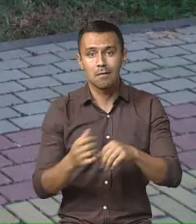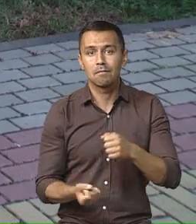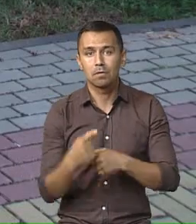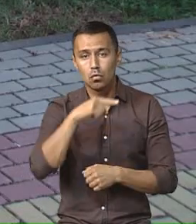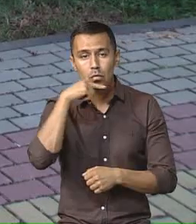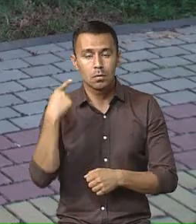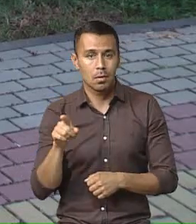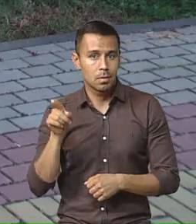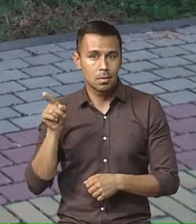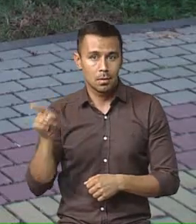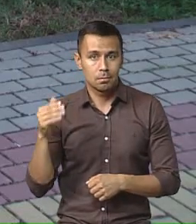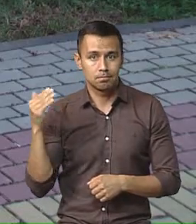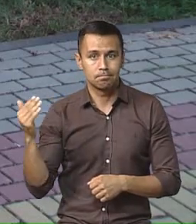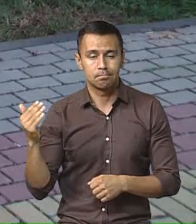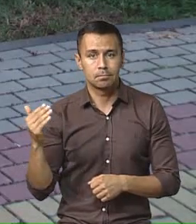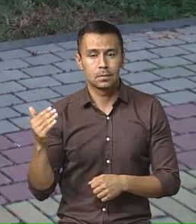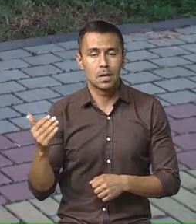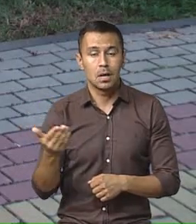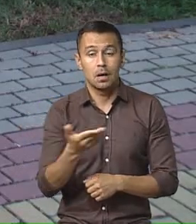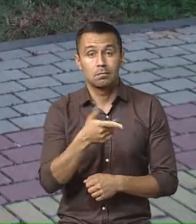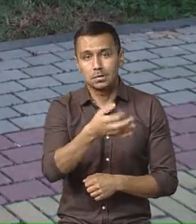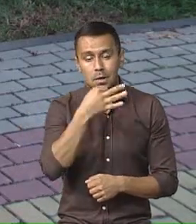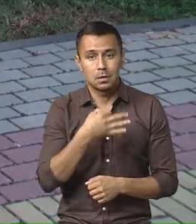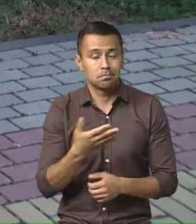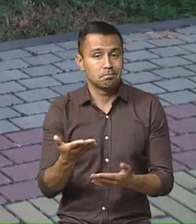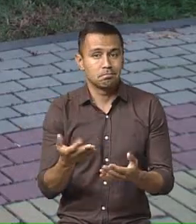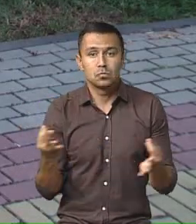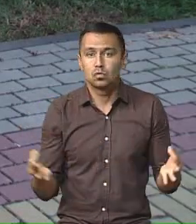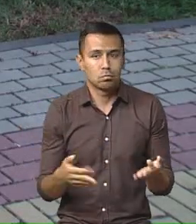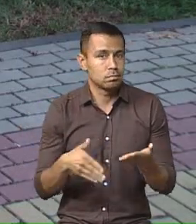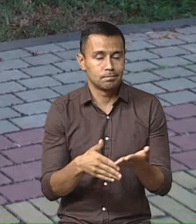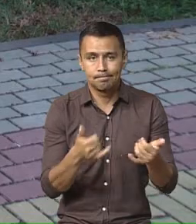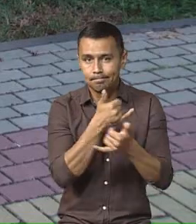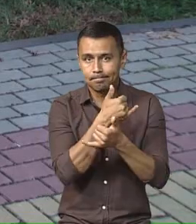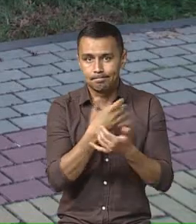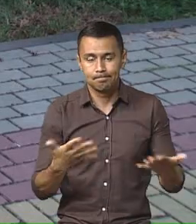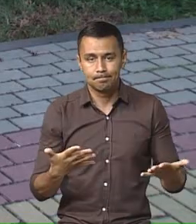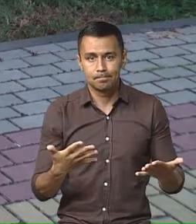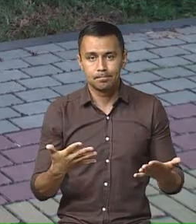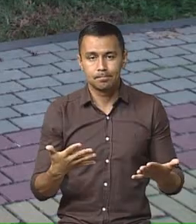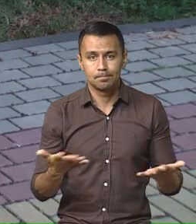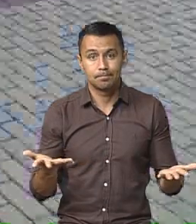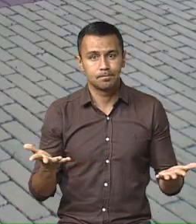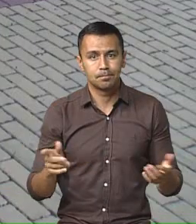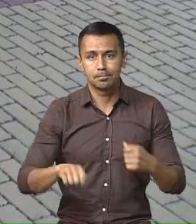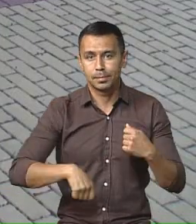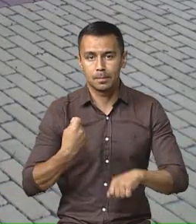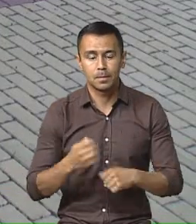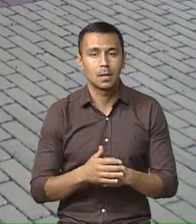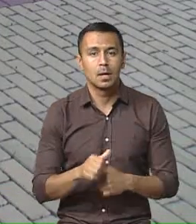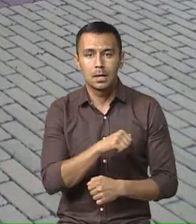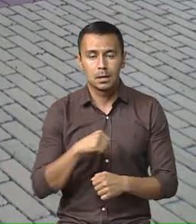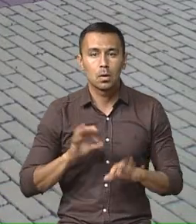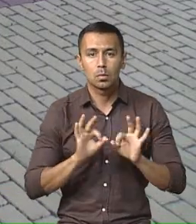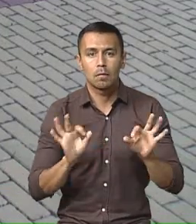російським десь, і вони розвели руками, сказали, ну, рахуйте, що ви так от відкупилися. Сама